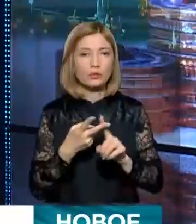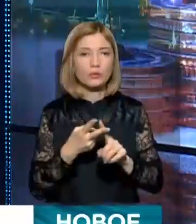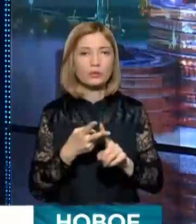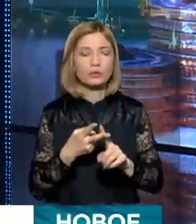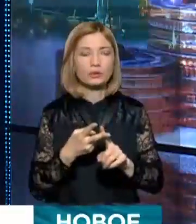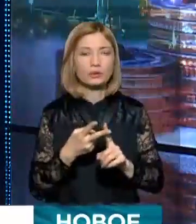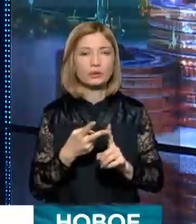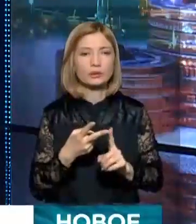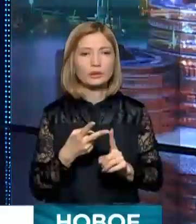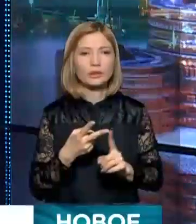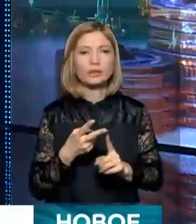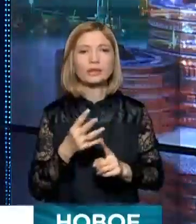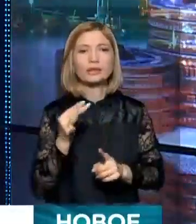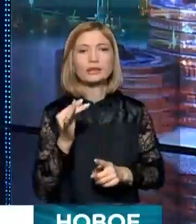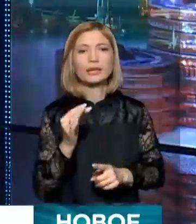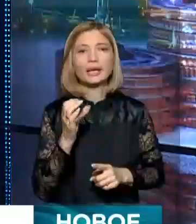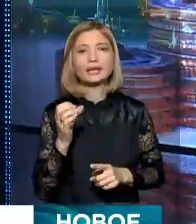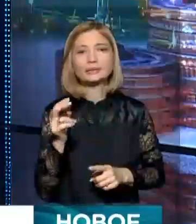тренд – это ESG.